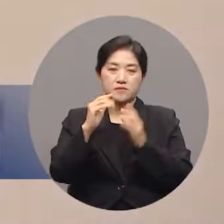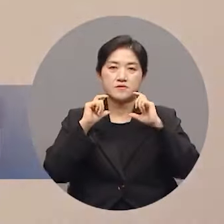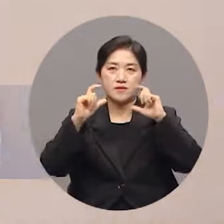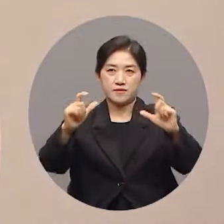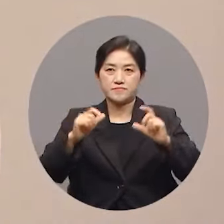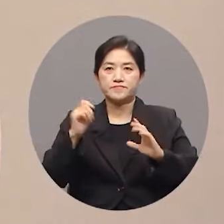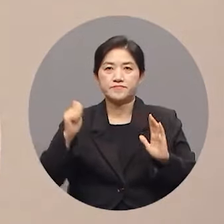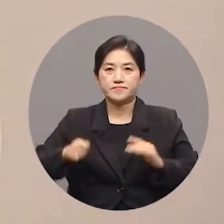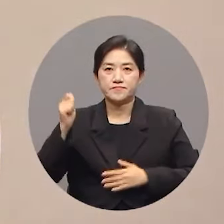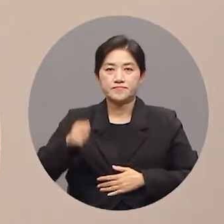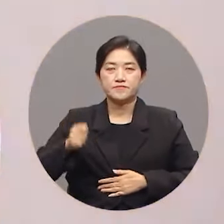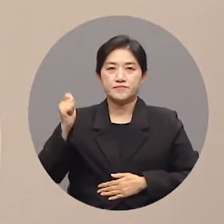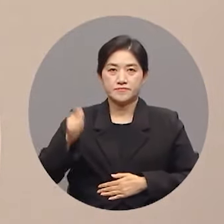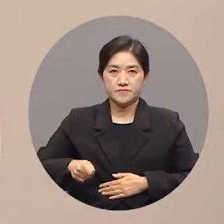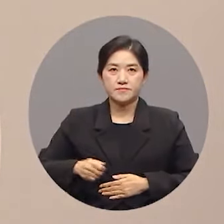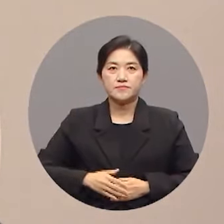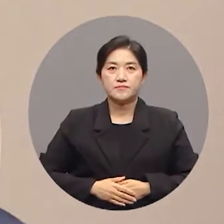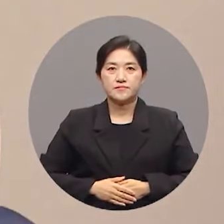선포합니다.